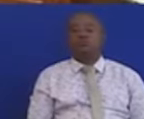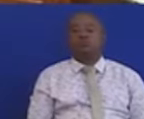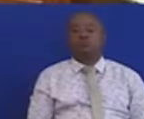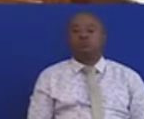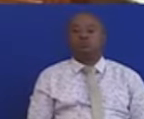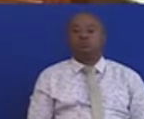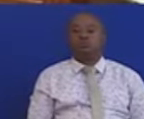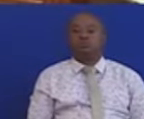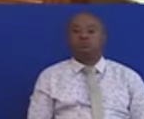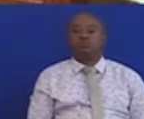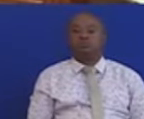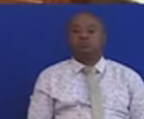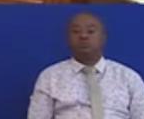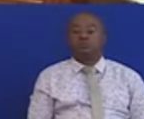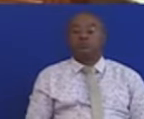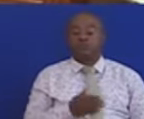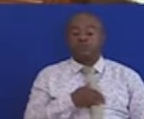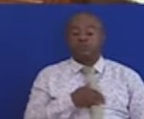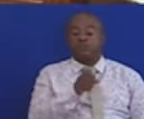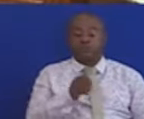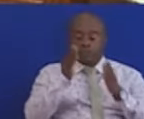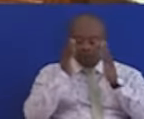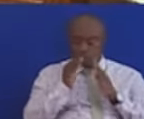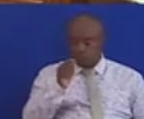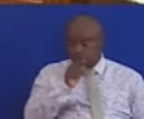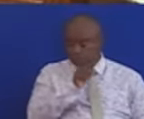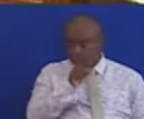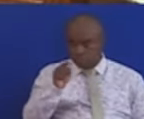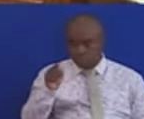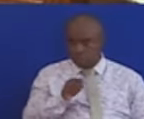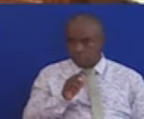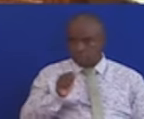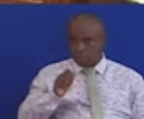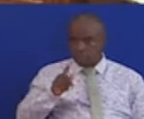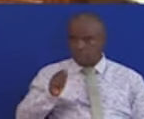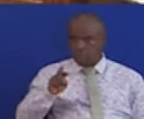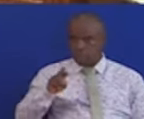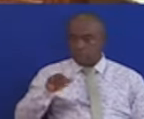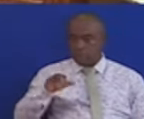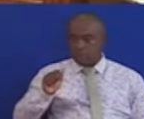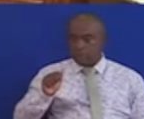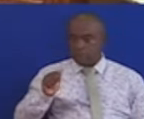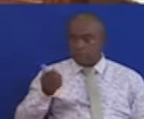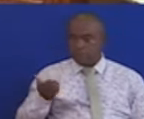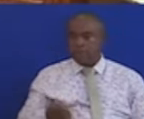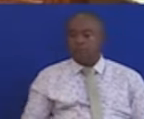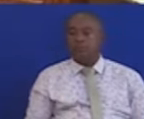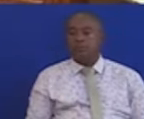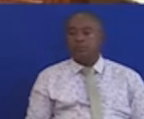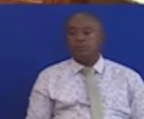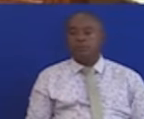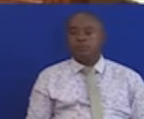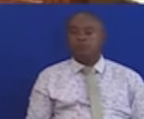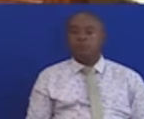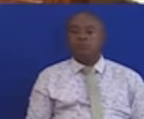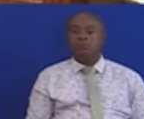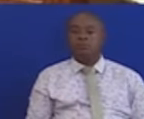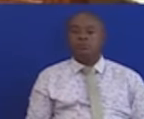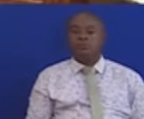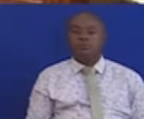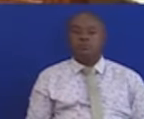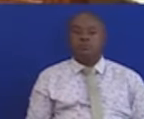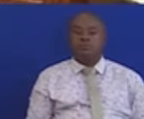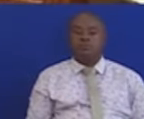eshima hawa m funga Nil MT mhh wa zakaria Paul Isai na baad atafu Tia mhh wa tasc Rut